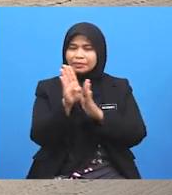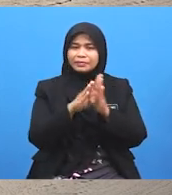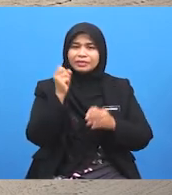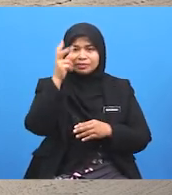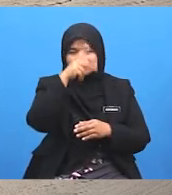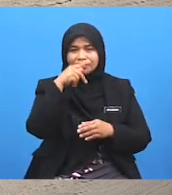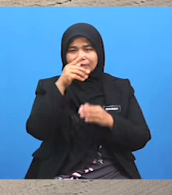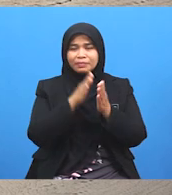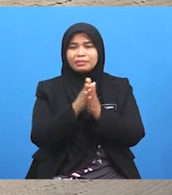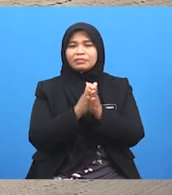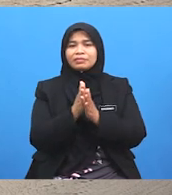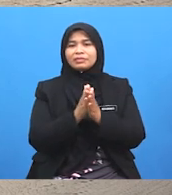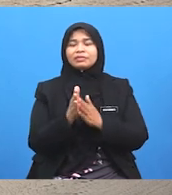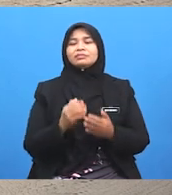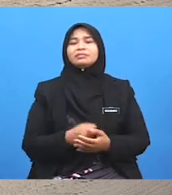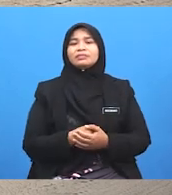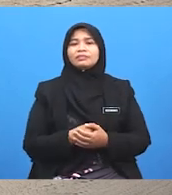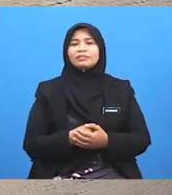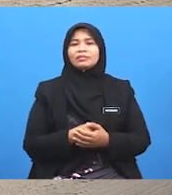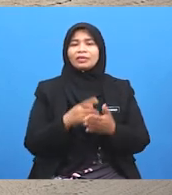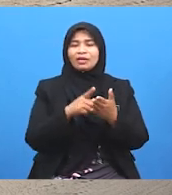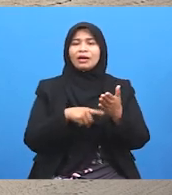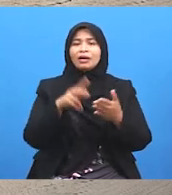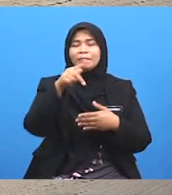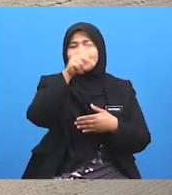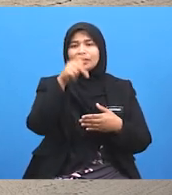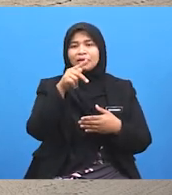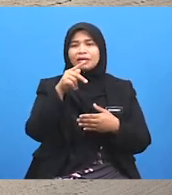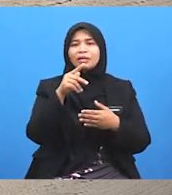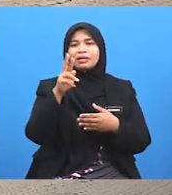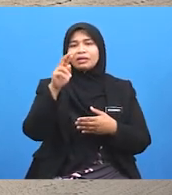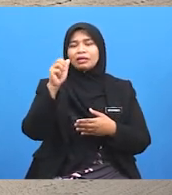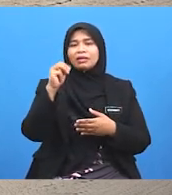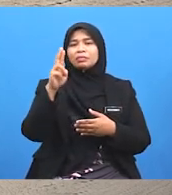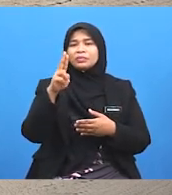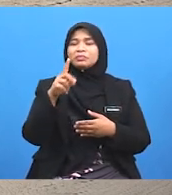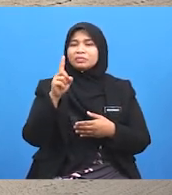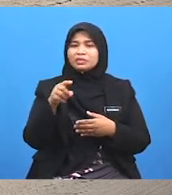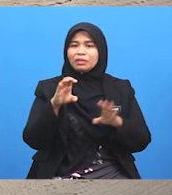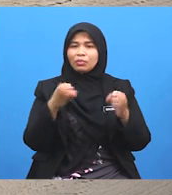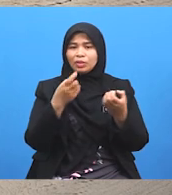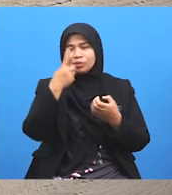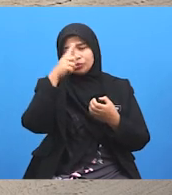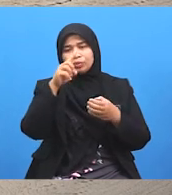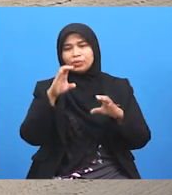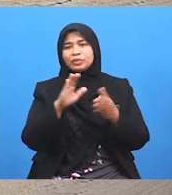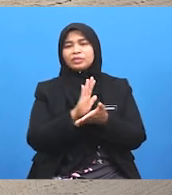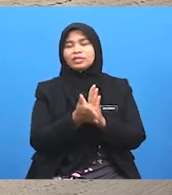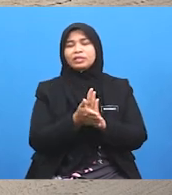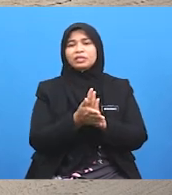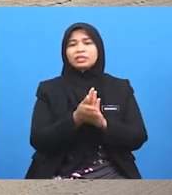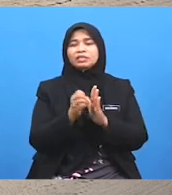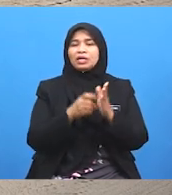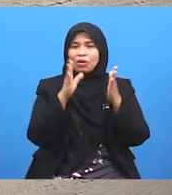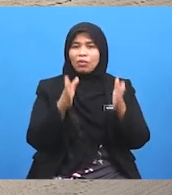rajin. Apakah Ramu sepatutnya melakukan untuk menjadi seorang